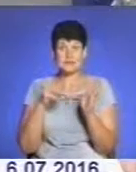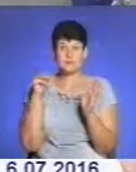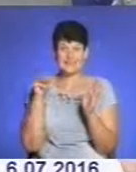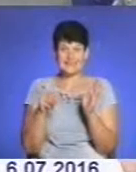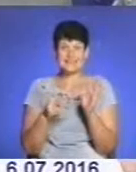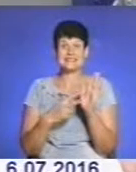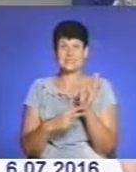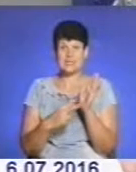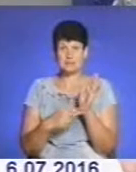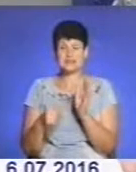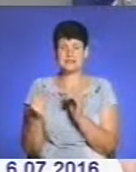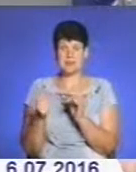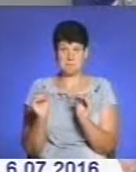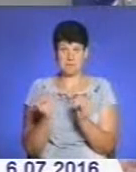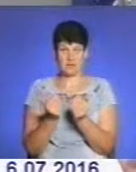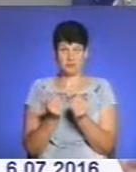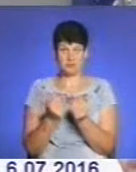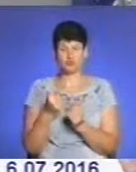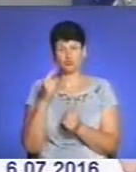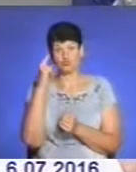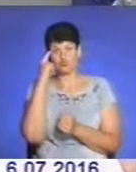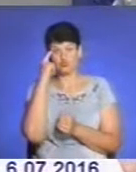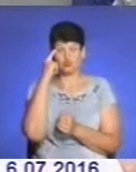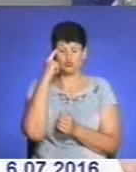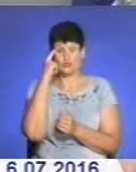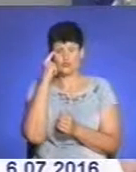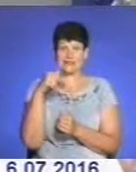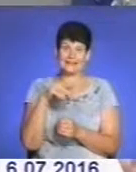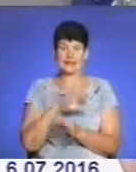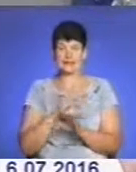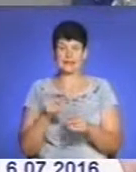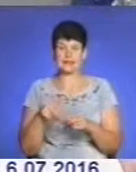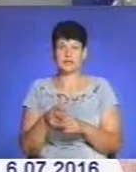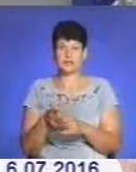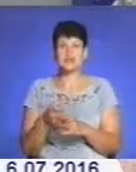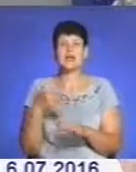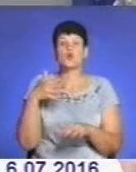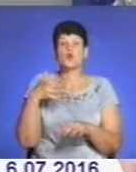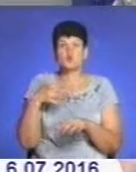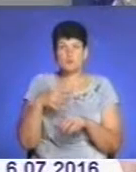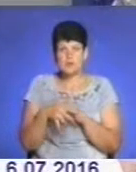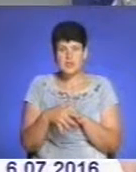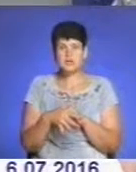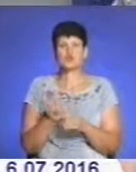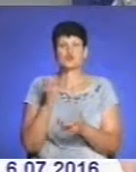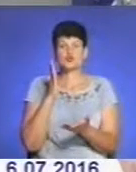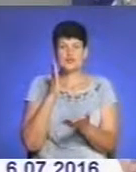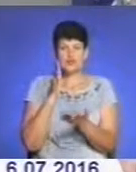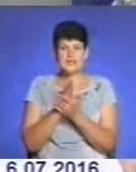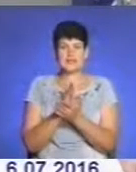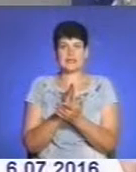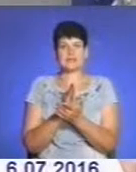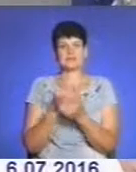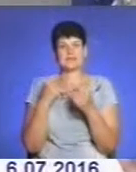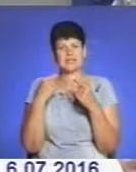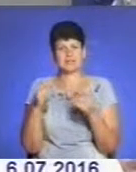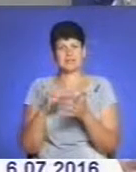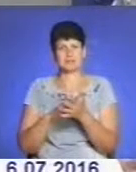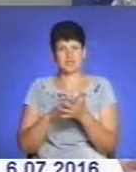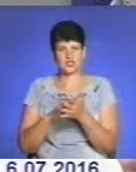гривень мінімум, чомусь ще думають йти чи не йти. Я розумію, що є певні там суб'єктивні, тобто об'єктивні причини, а